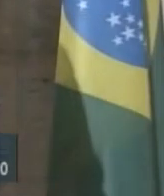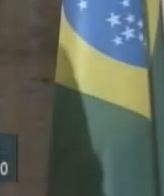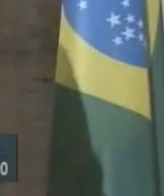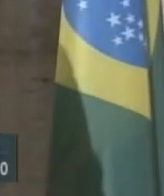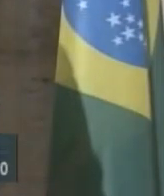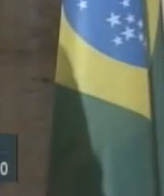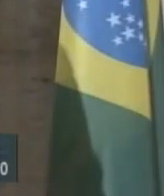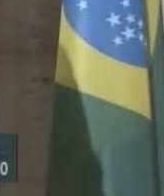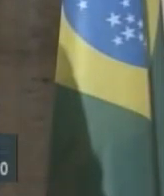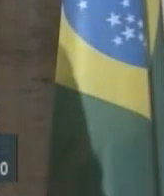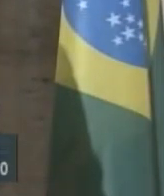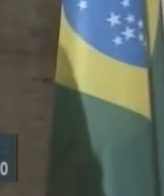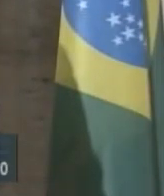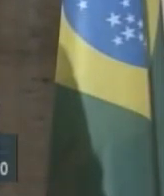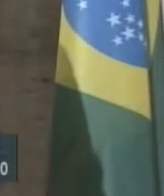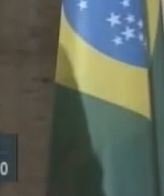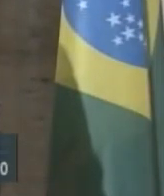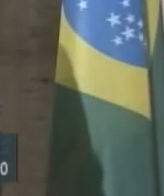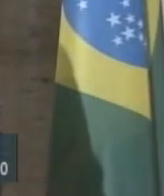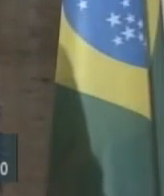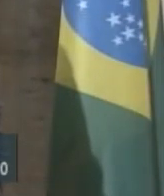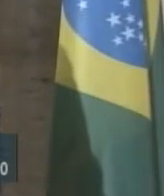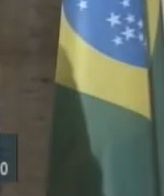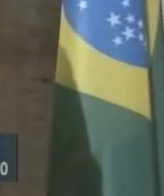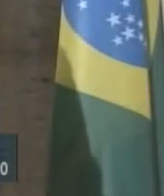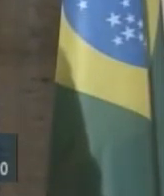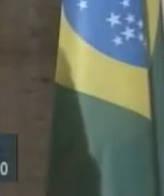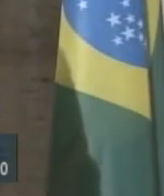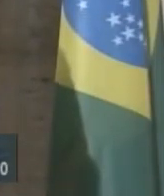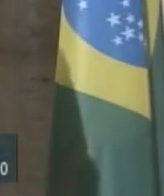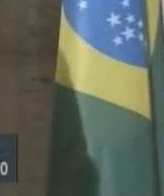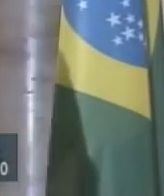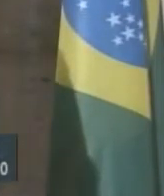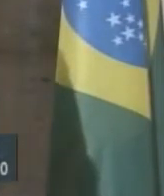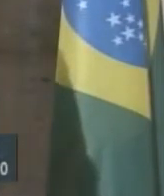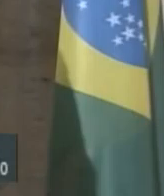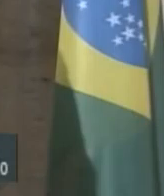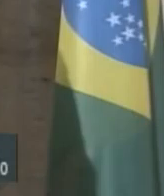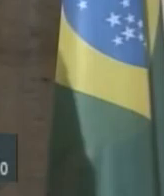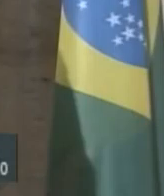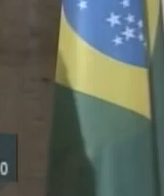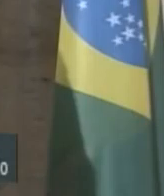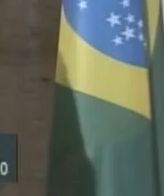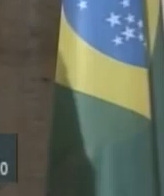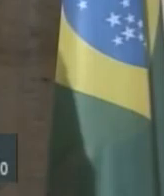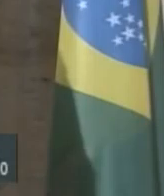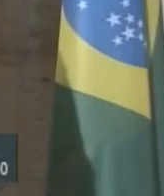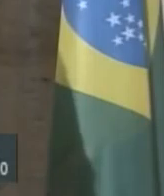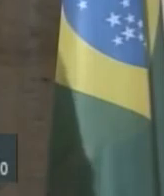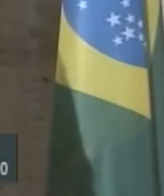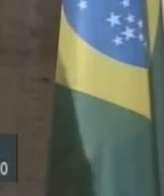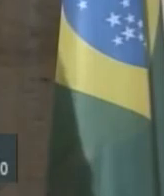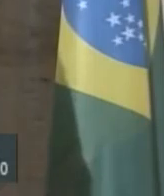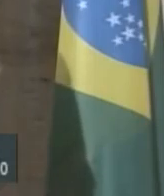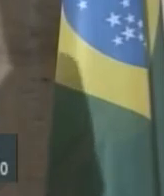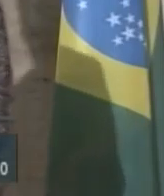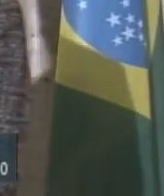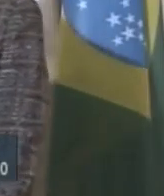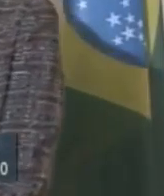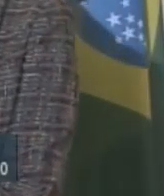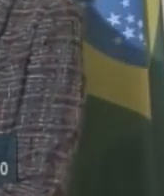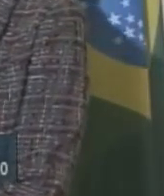себе си много хора, както министри, представители на правителството, така и на бизнеса и на частния сектор,